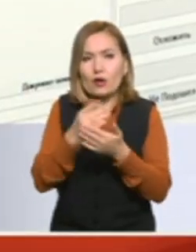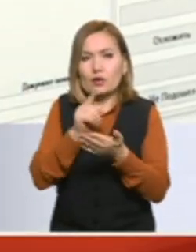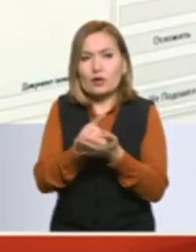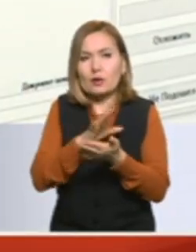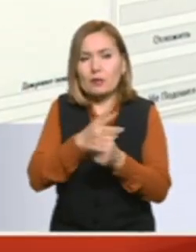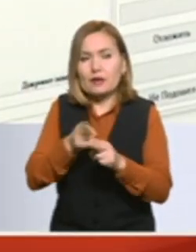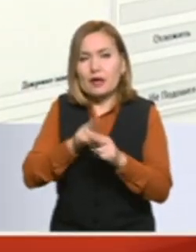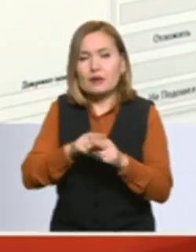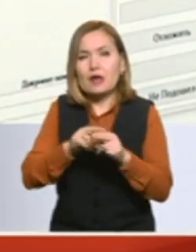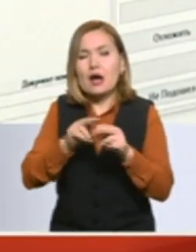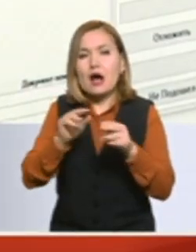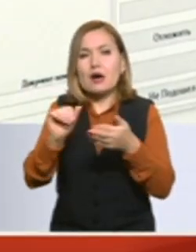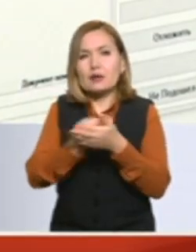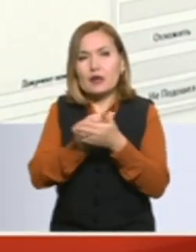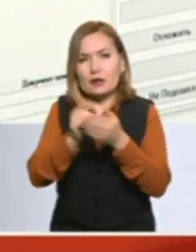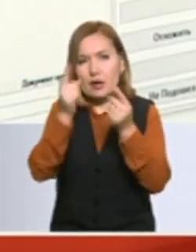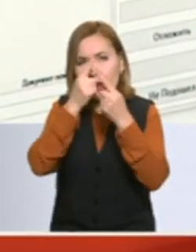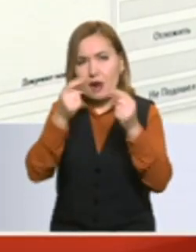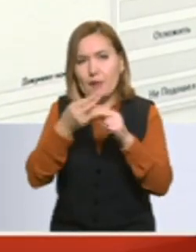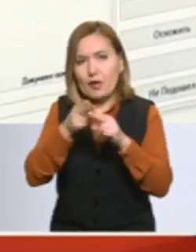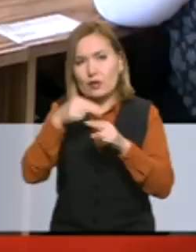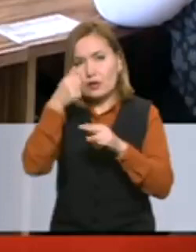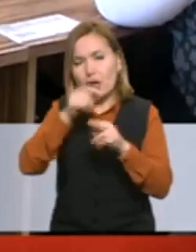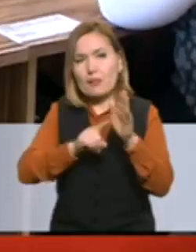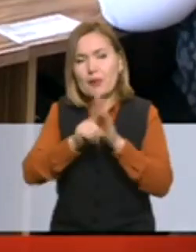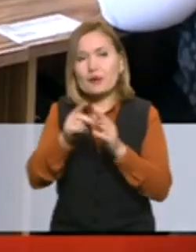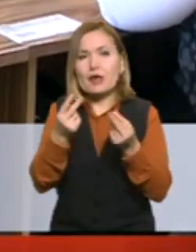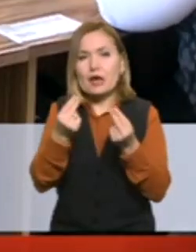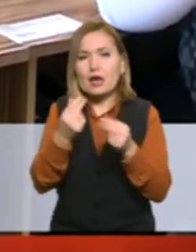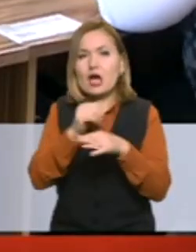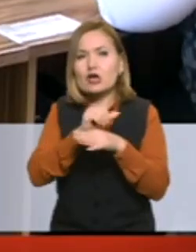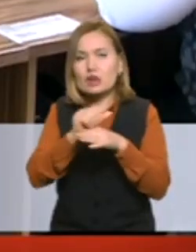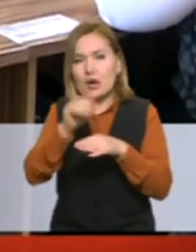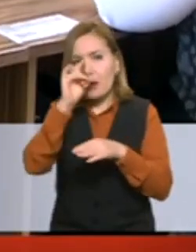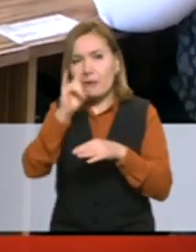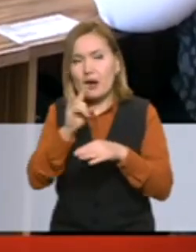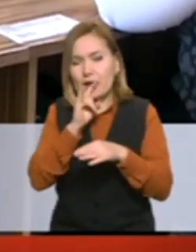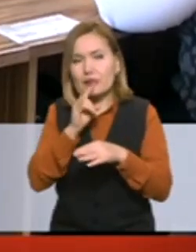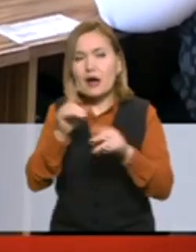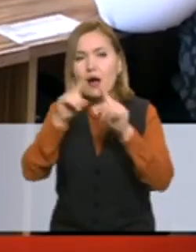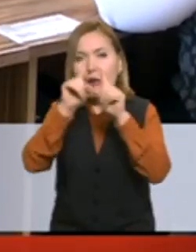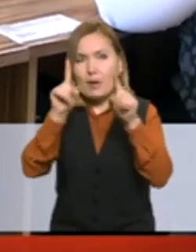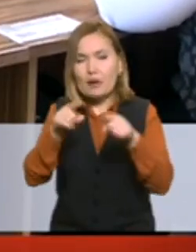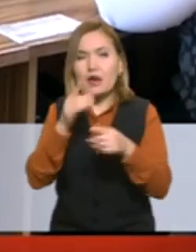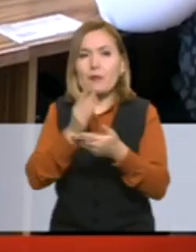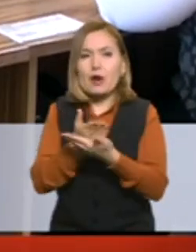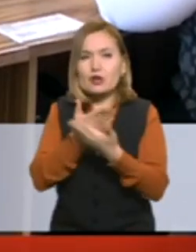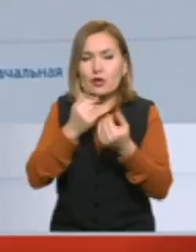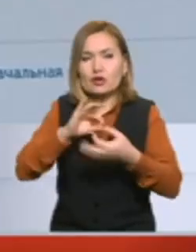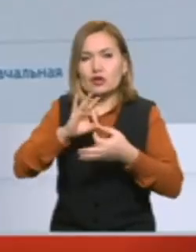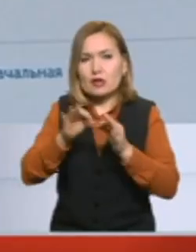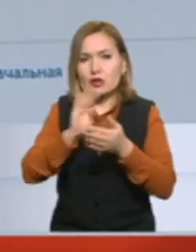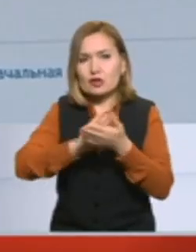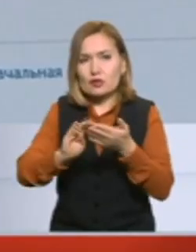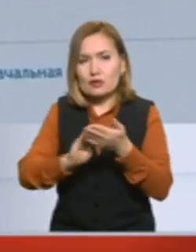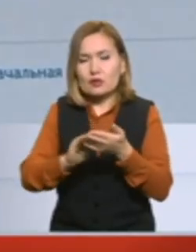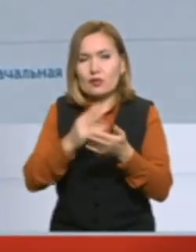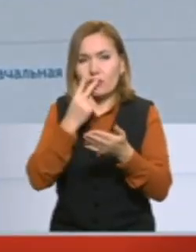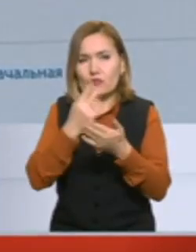тиіс. Декларациялау алдағы жылы басталады. Ақшадан бөлек шетелде және Қазақстанда активтердің бар жоғы көрсетілуі қажет.